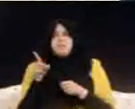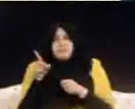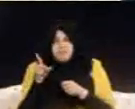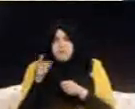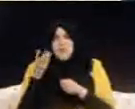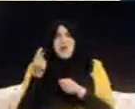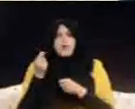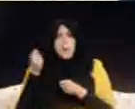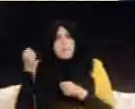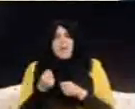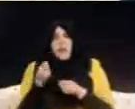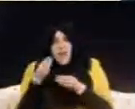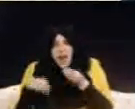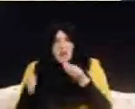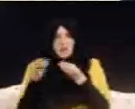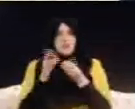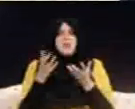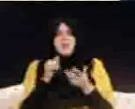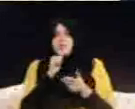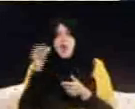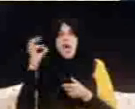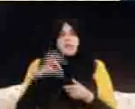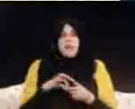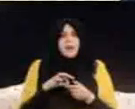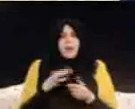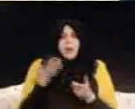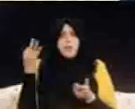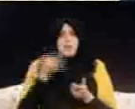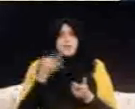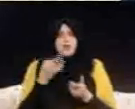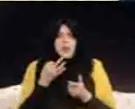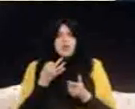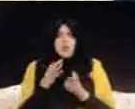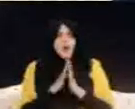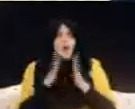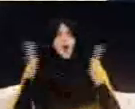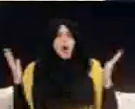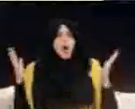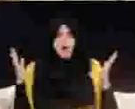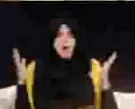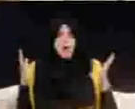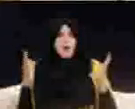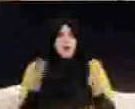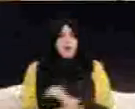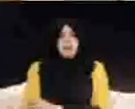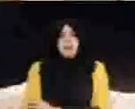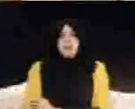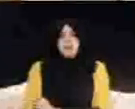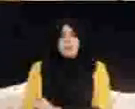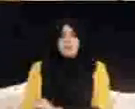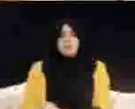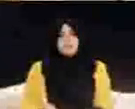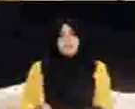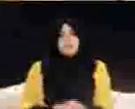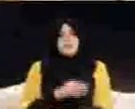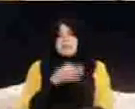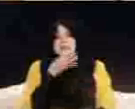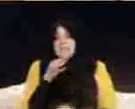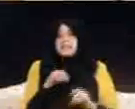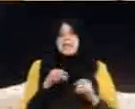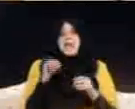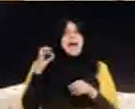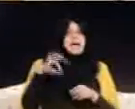المرابحة استغلال شديد لأن نسب الربح مرتفعة جدا. بقدر ما نؤكد على أن الربا